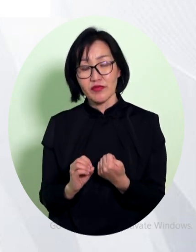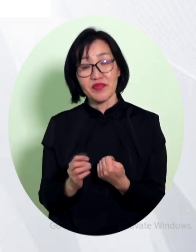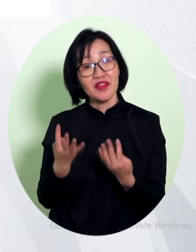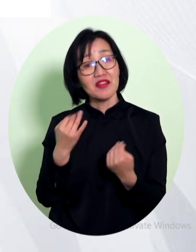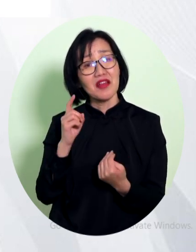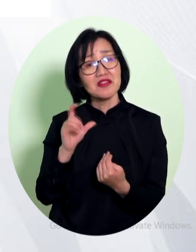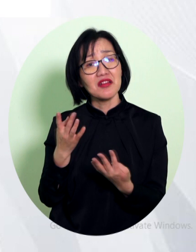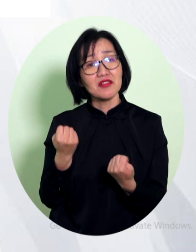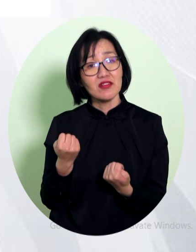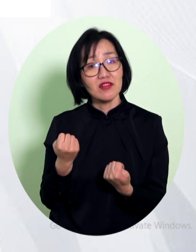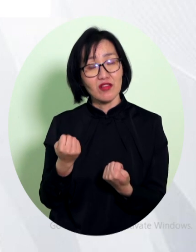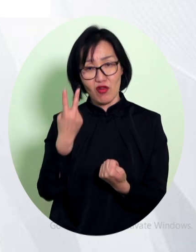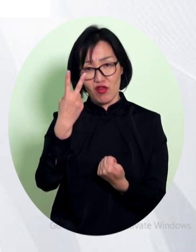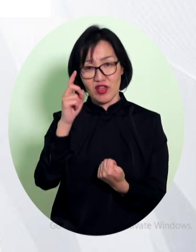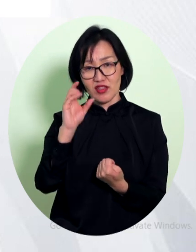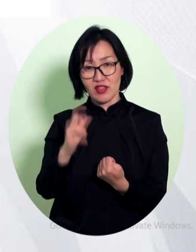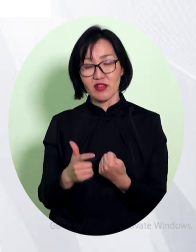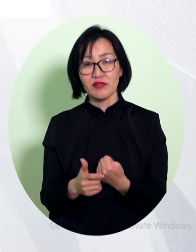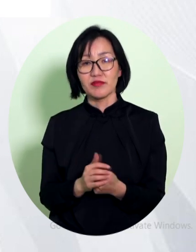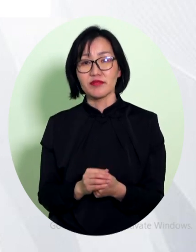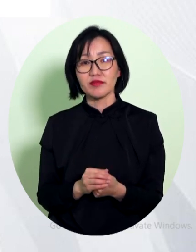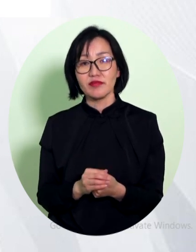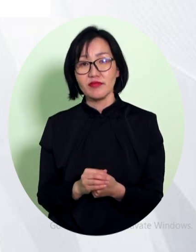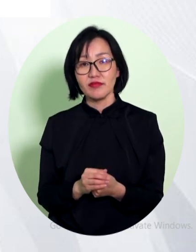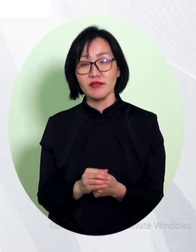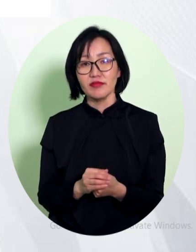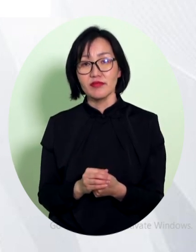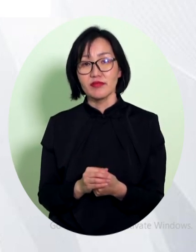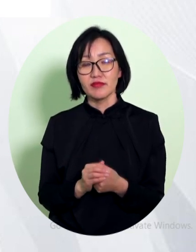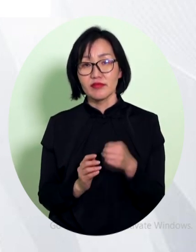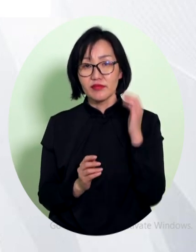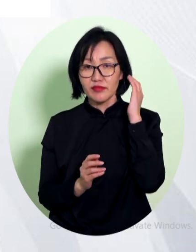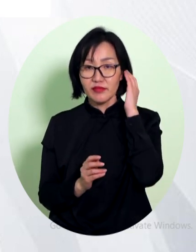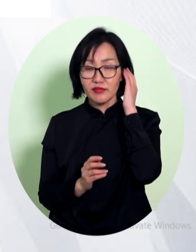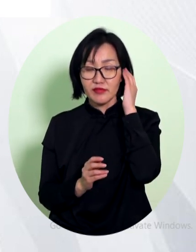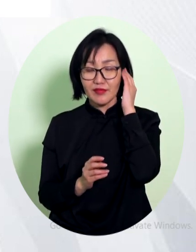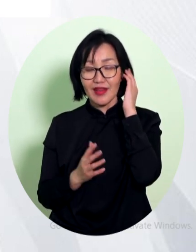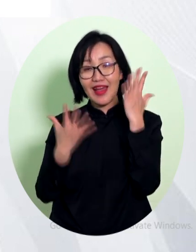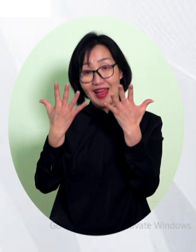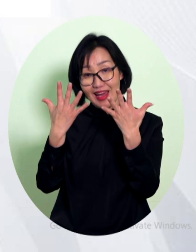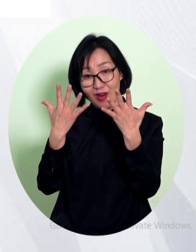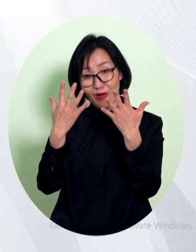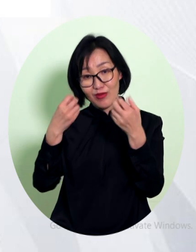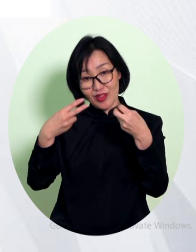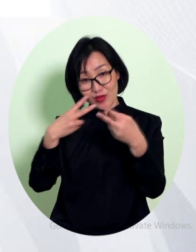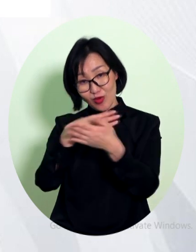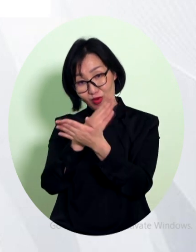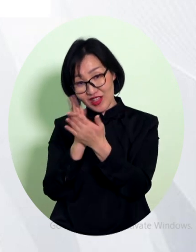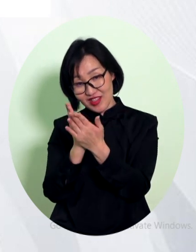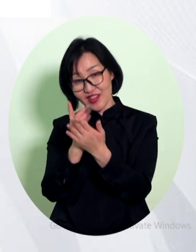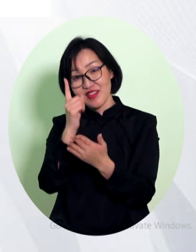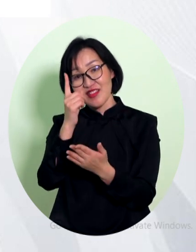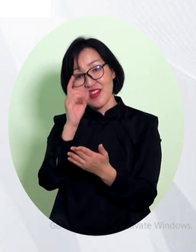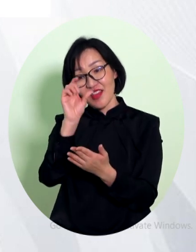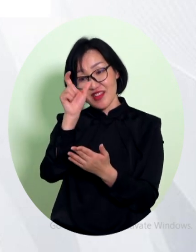20%. Хэдэн хэсэг байна? 2 хэсэг байна. Өөрөөр хэлбэл 10 тэнцүү хуваасан 1 хэсэг нь 10% байна